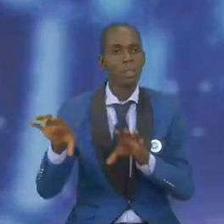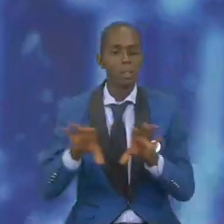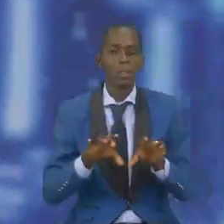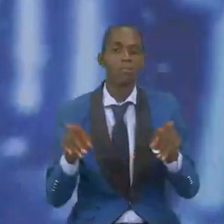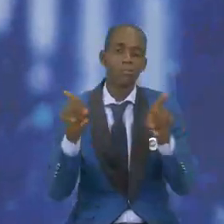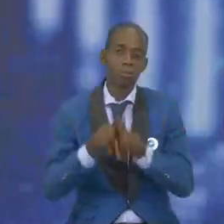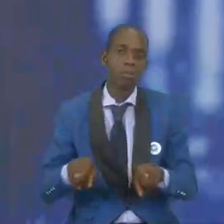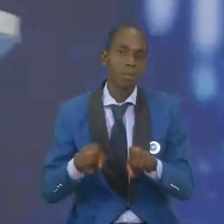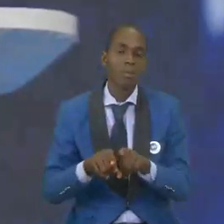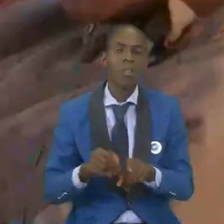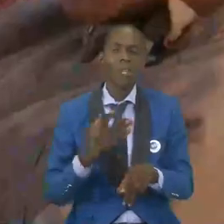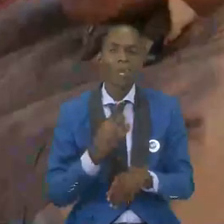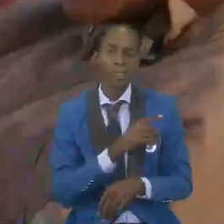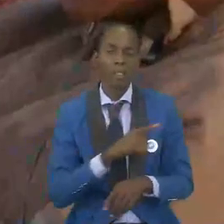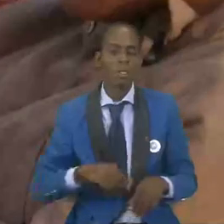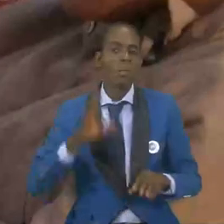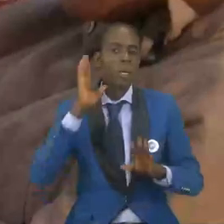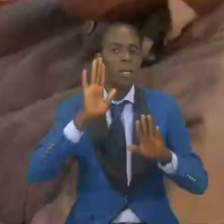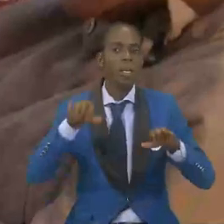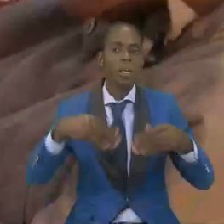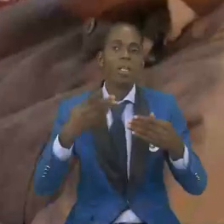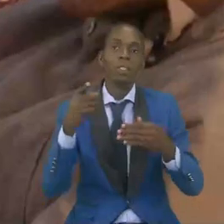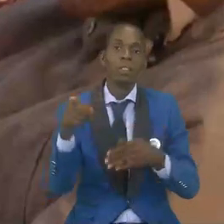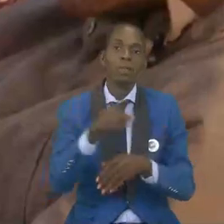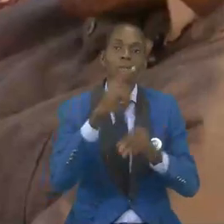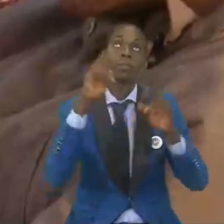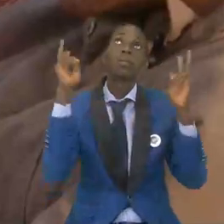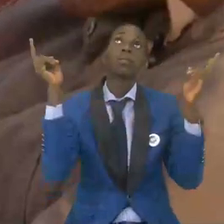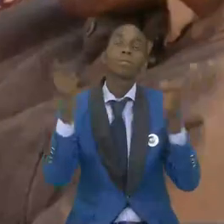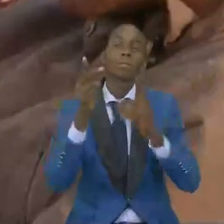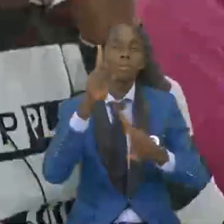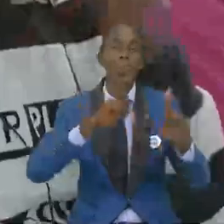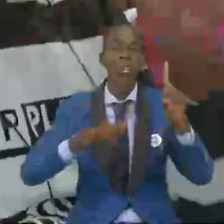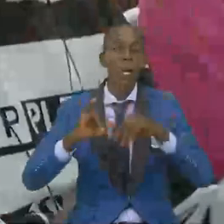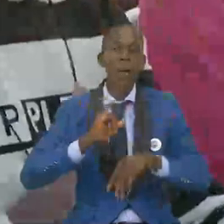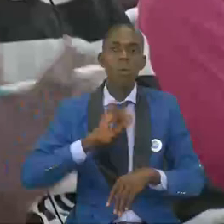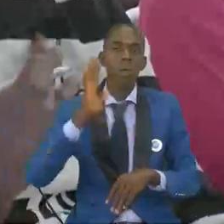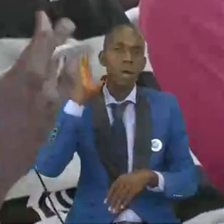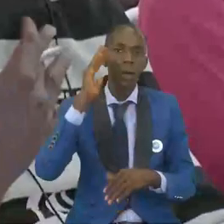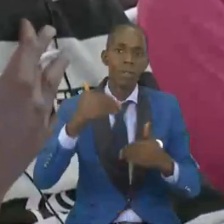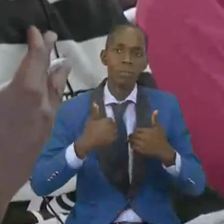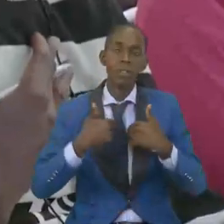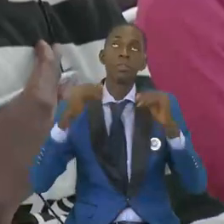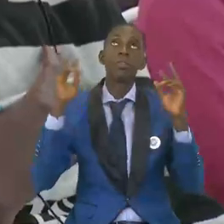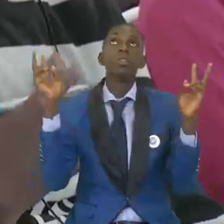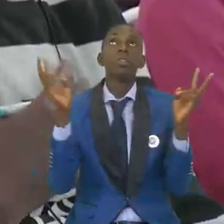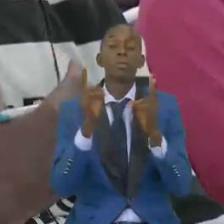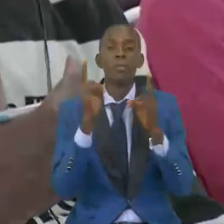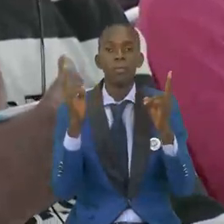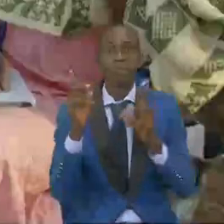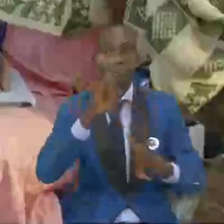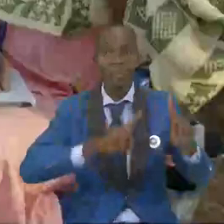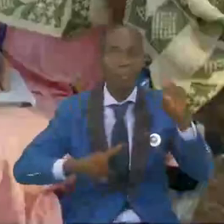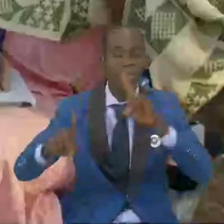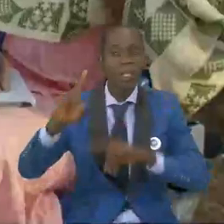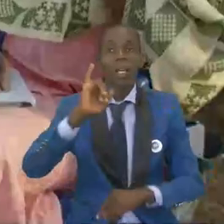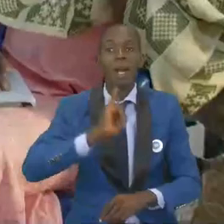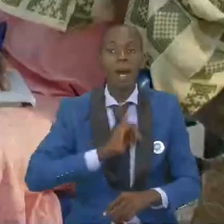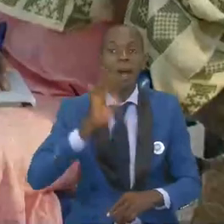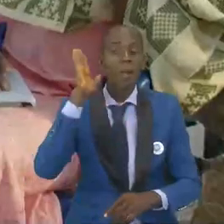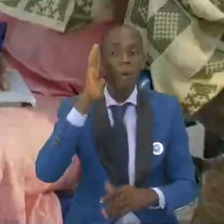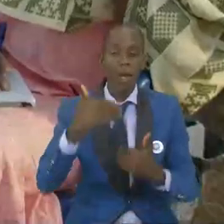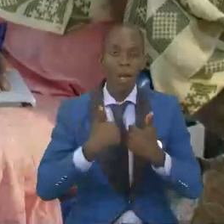il le faisait auparavant, et le Seigneur te donnera la victoire. J'aurai la